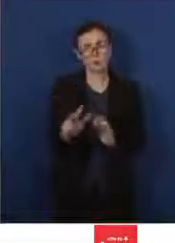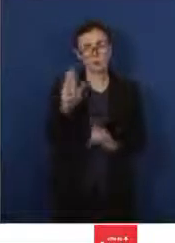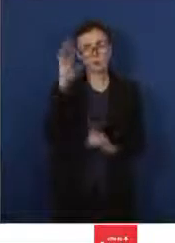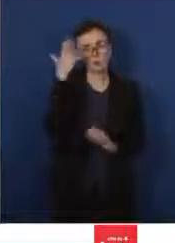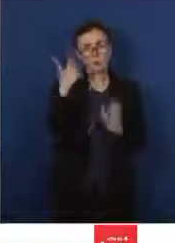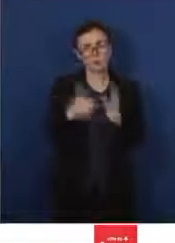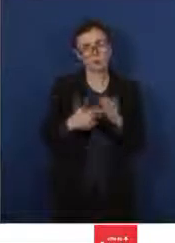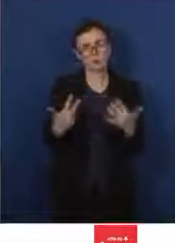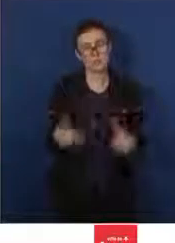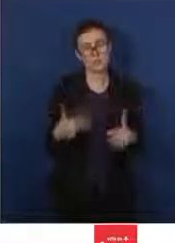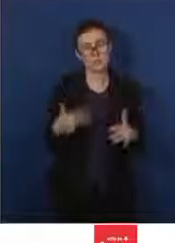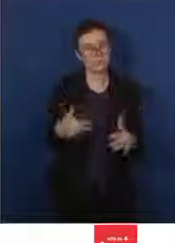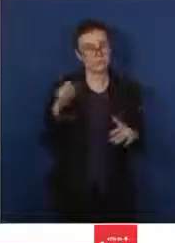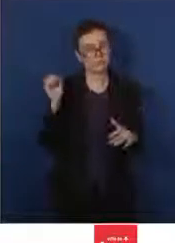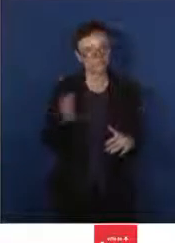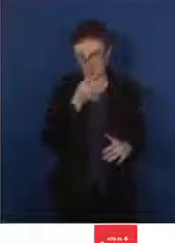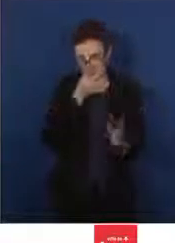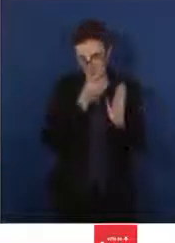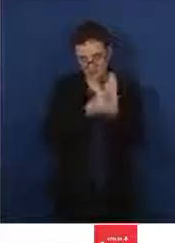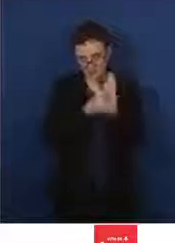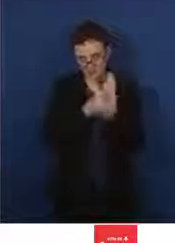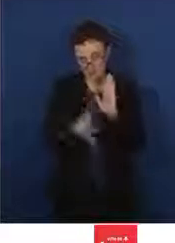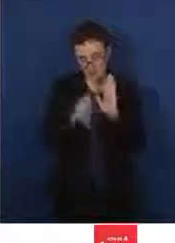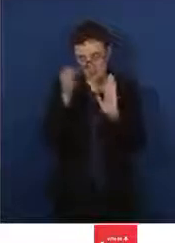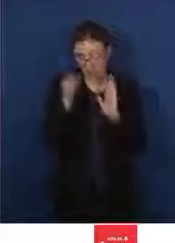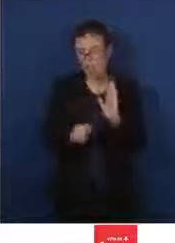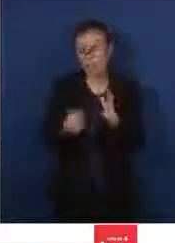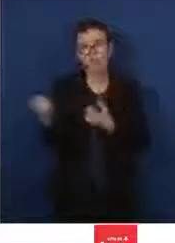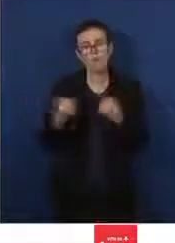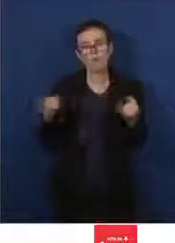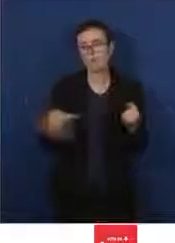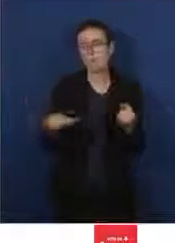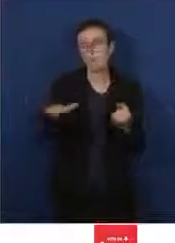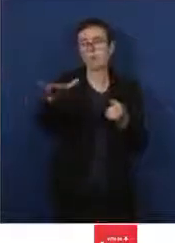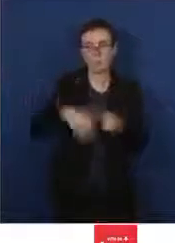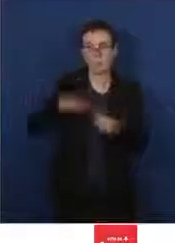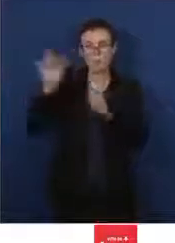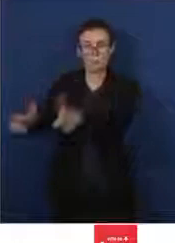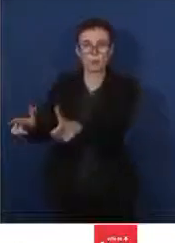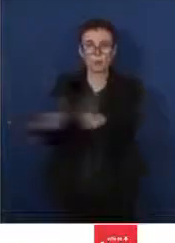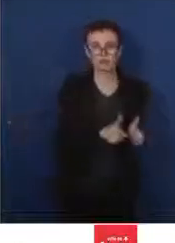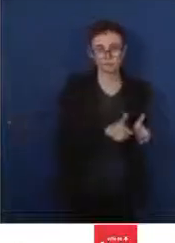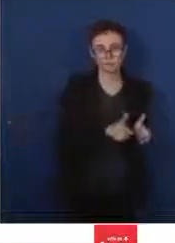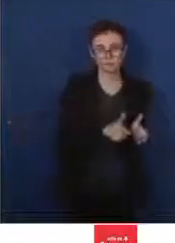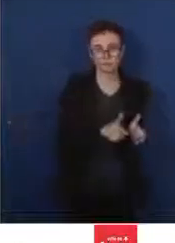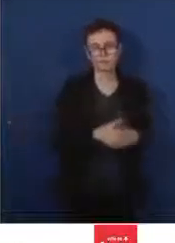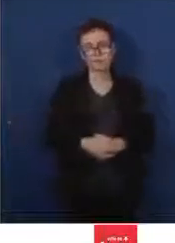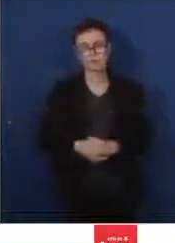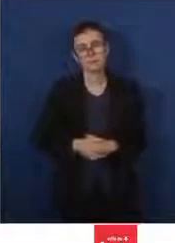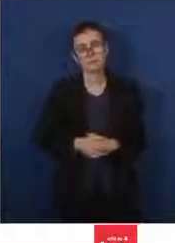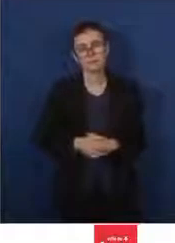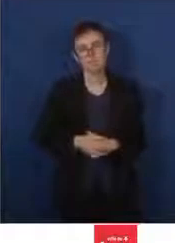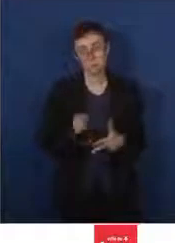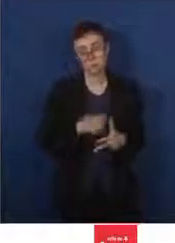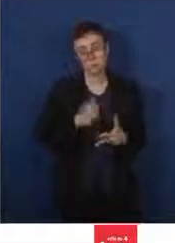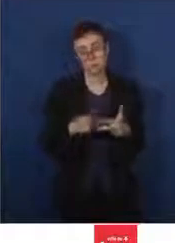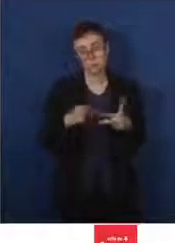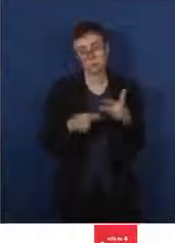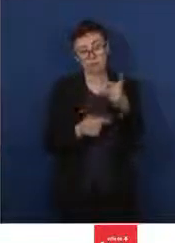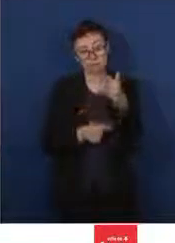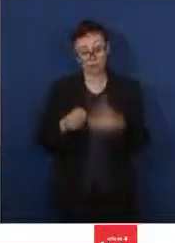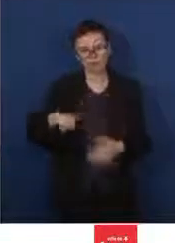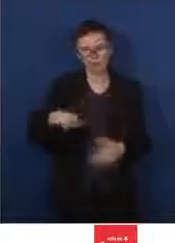rodéos routiers. Ainsi pourrons-nous collectivement proposer aux Lillois des solutions concrètes et